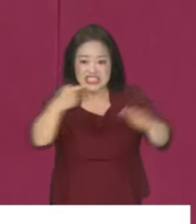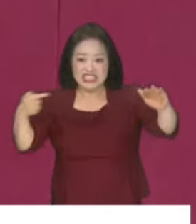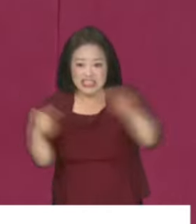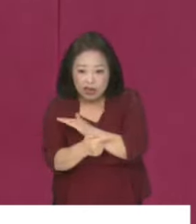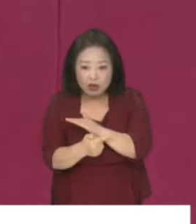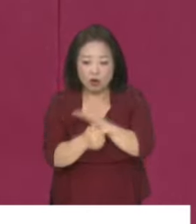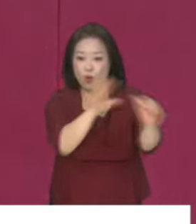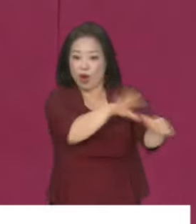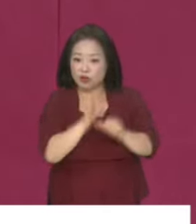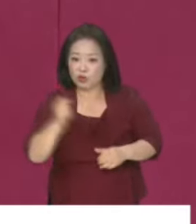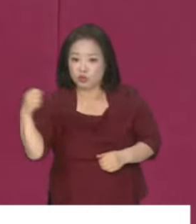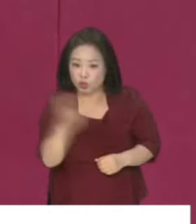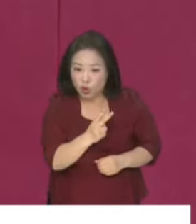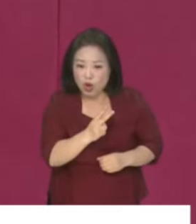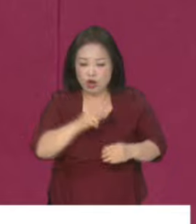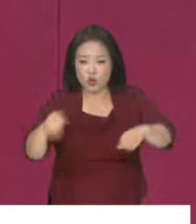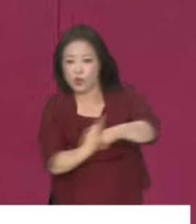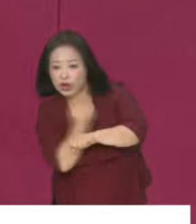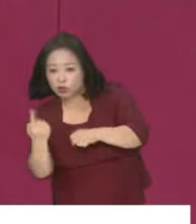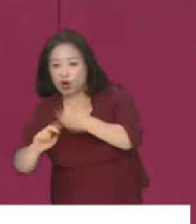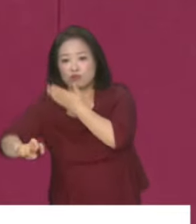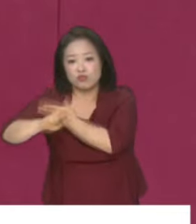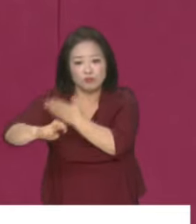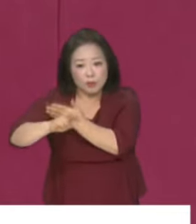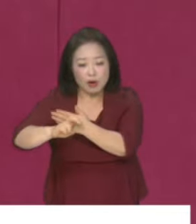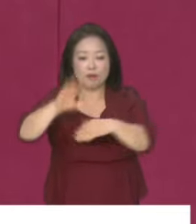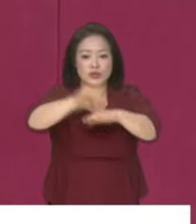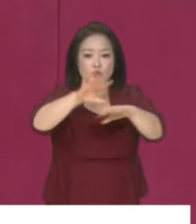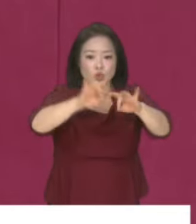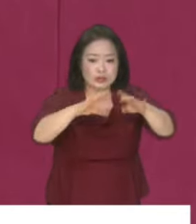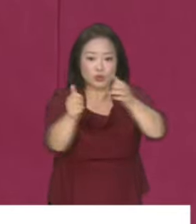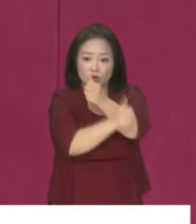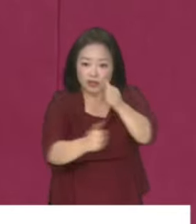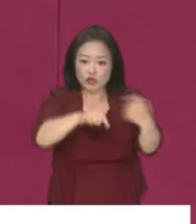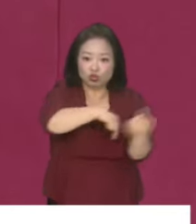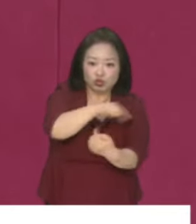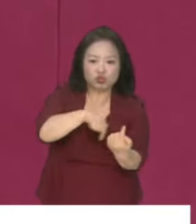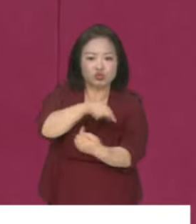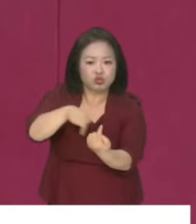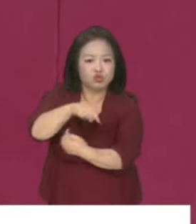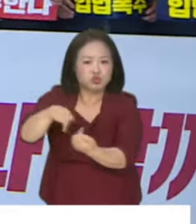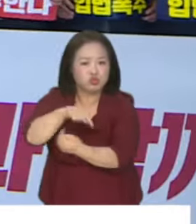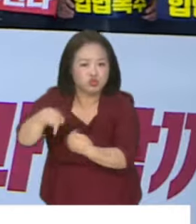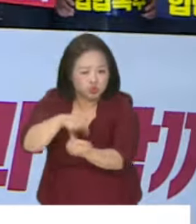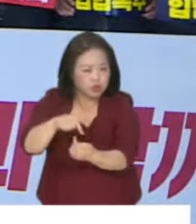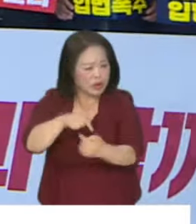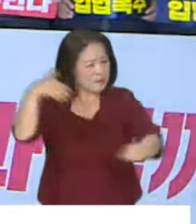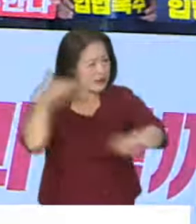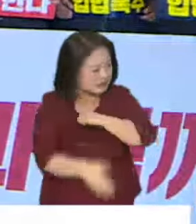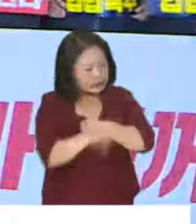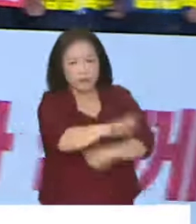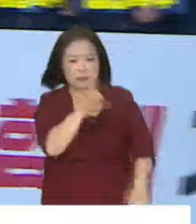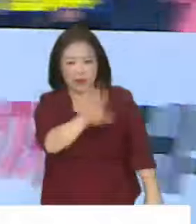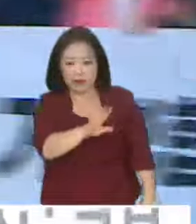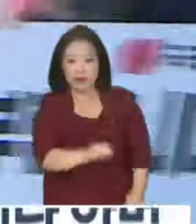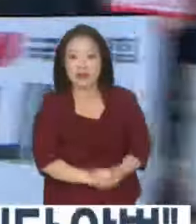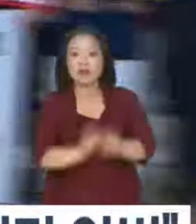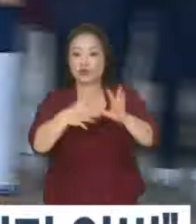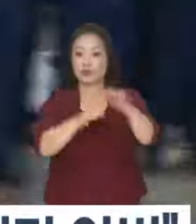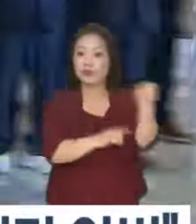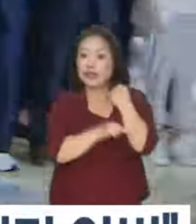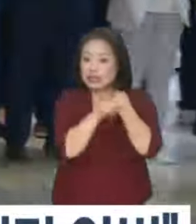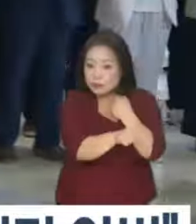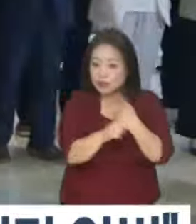어려우니 위법하게 방송통신위원회를 운영하면서 언론을 장악하고 있습니다. 반대로